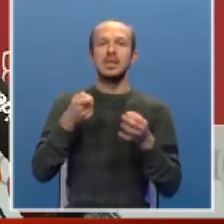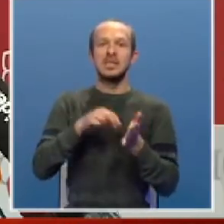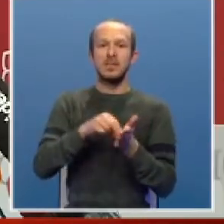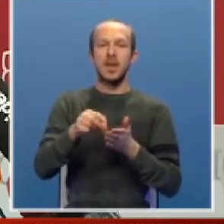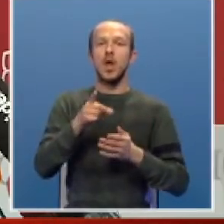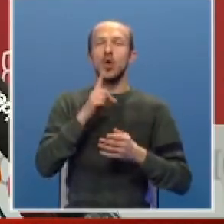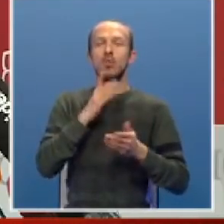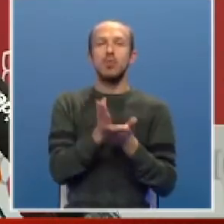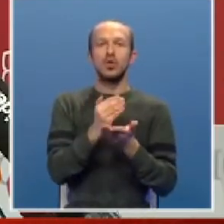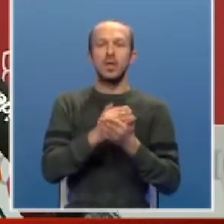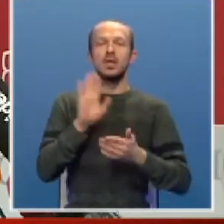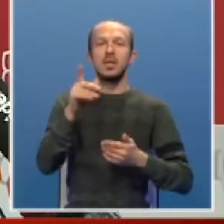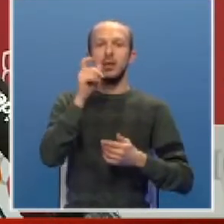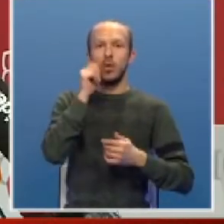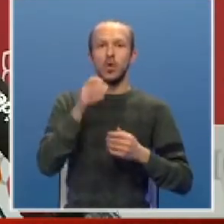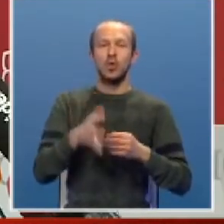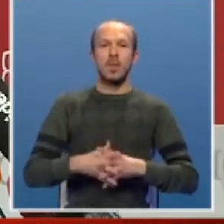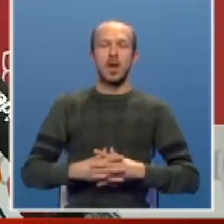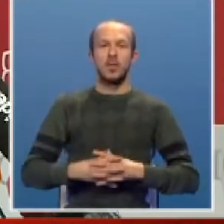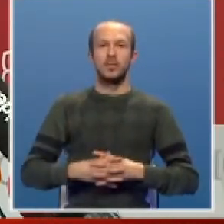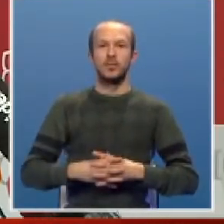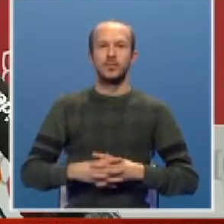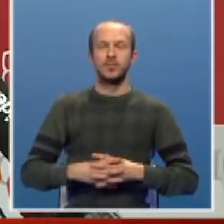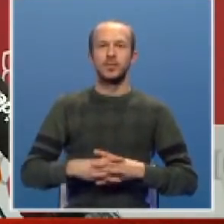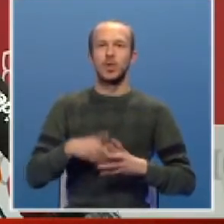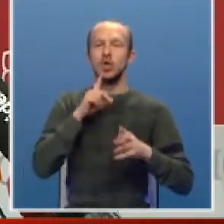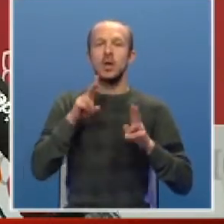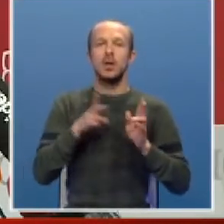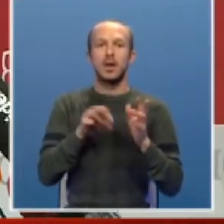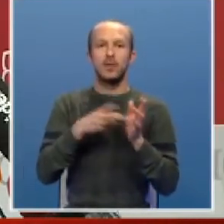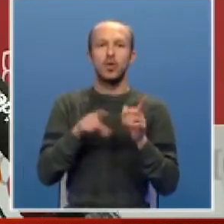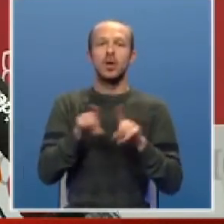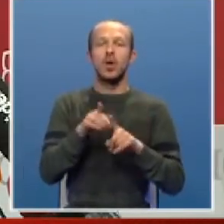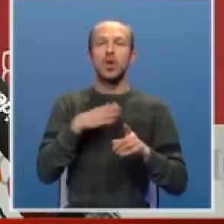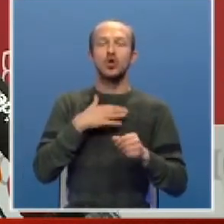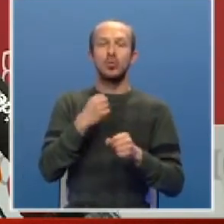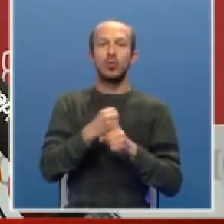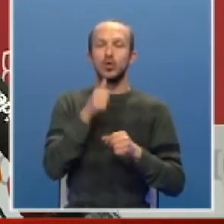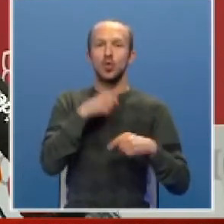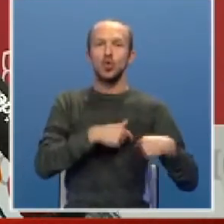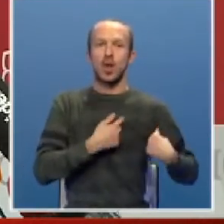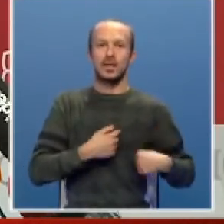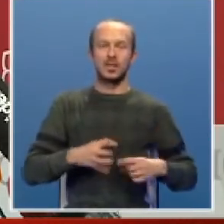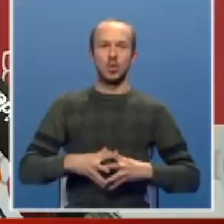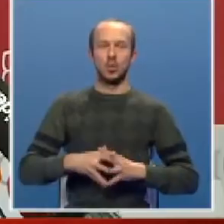koja bi podijelili svim koji to hoće, naravno, kao našu podršku i donaciju.